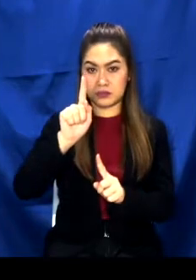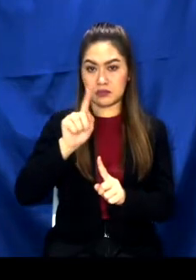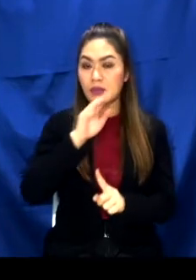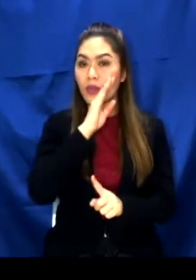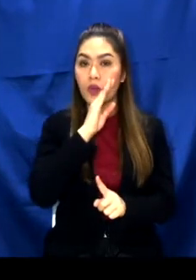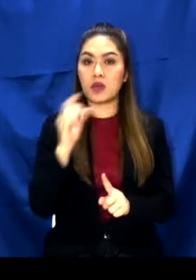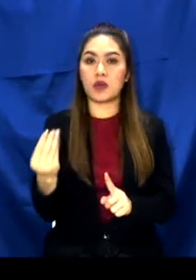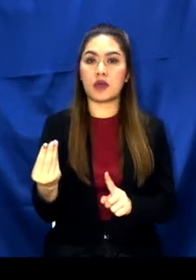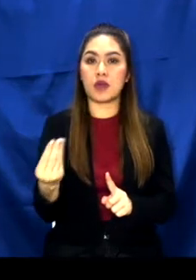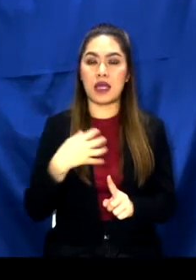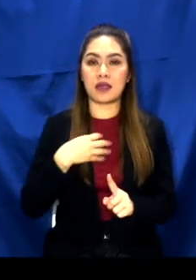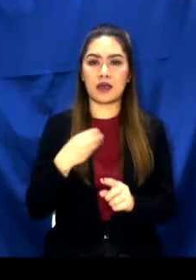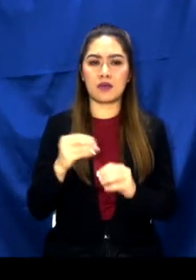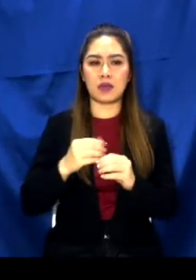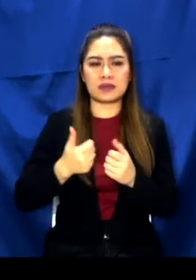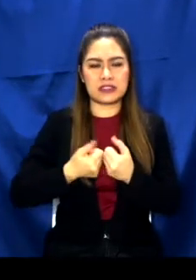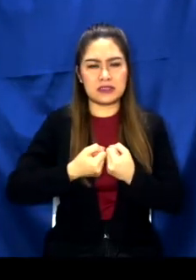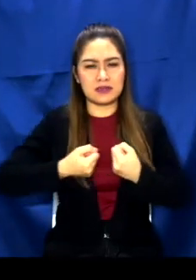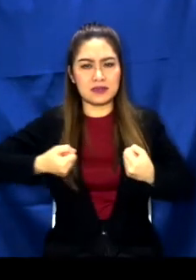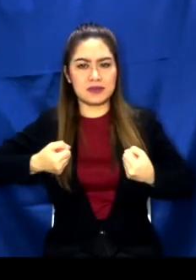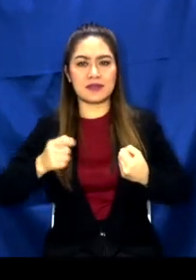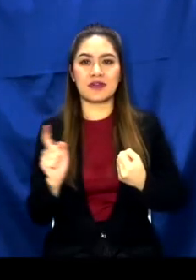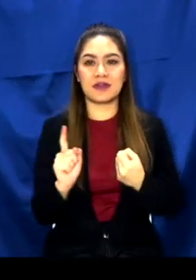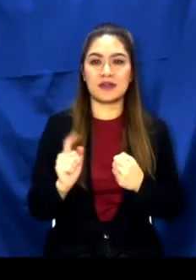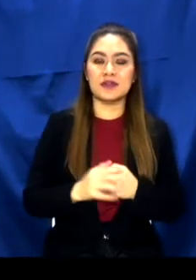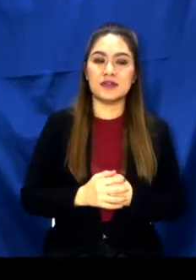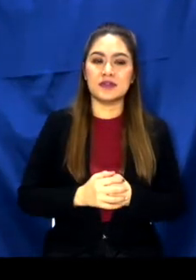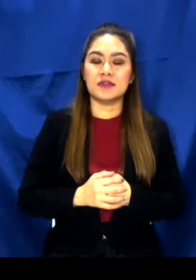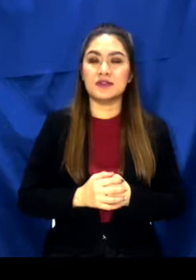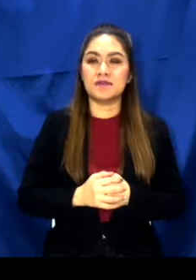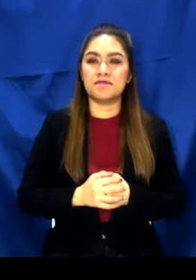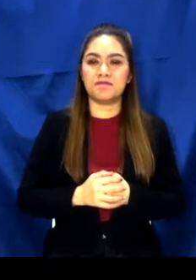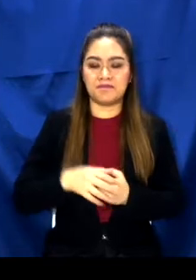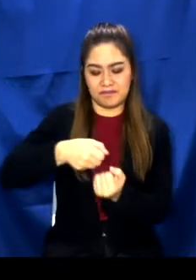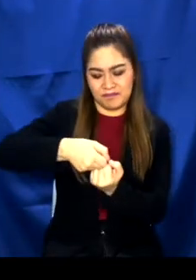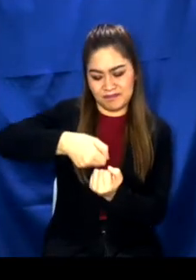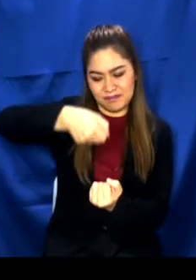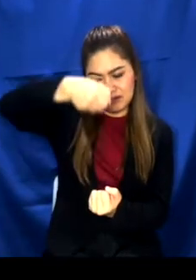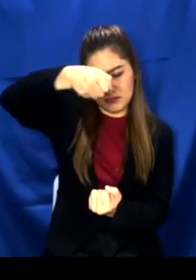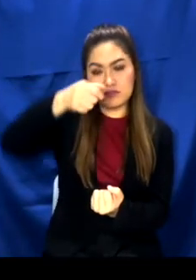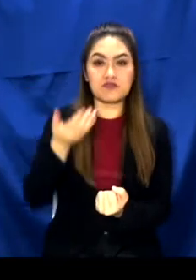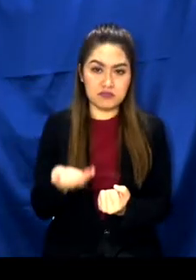มุติว่าครูอยากได้มันยืดๆหน่อยเนี่ยค่ะมันก็จะเป็นแค่ความสูงของตัวอักษร